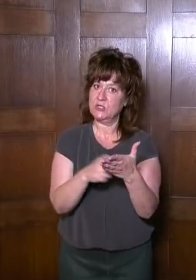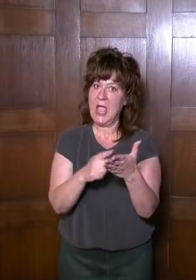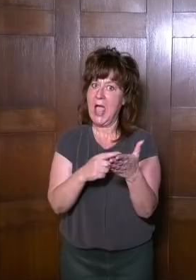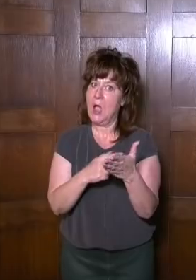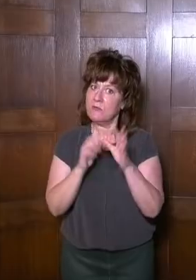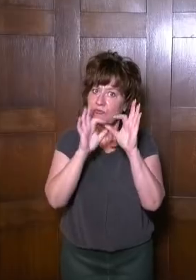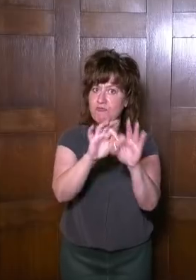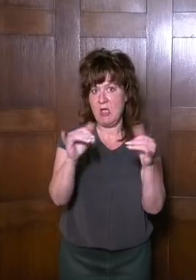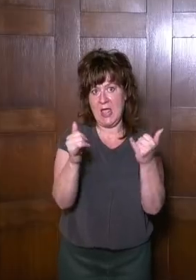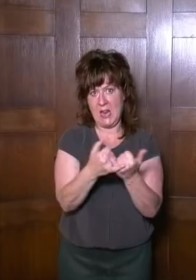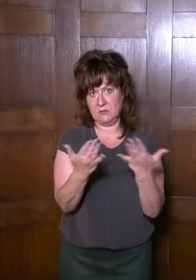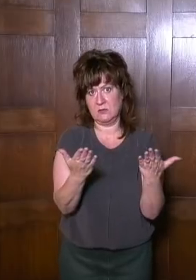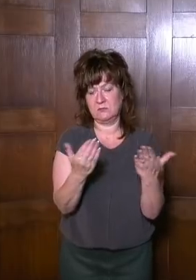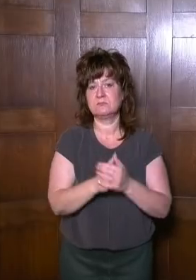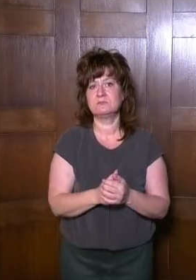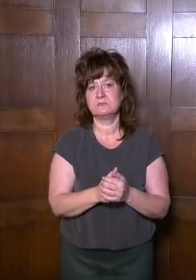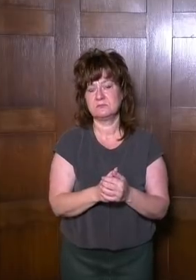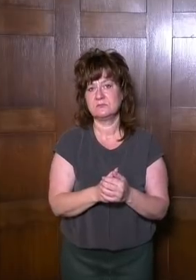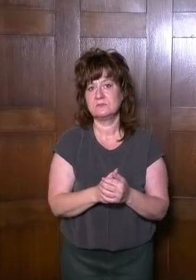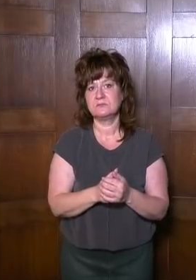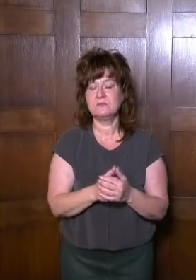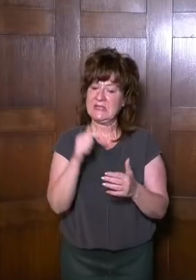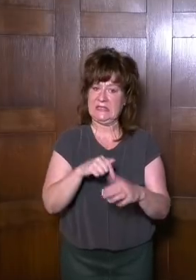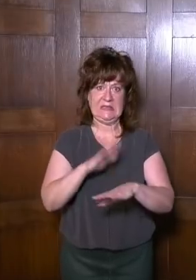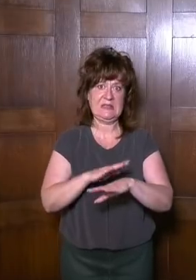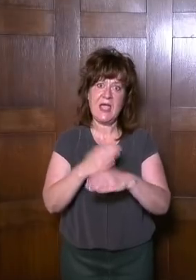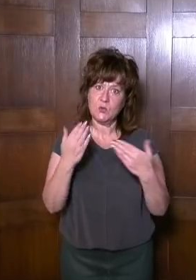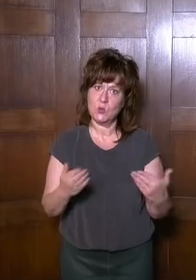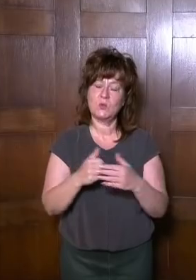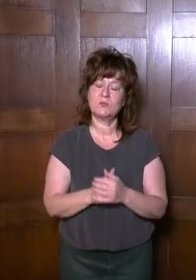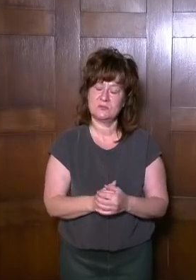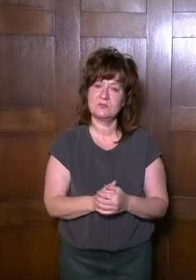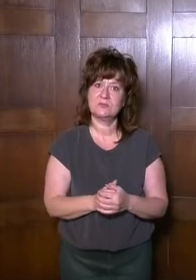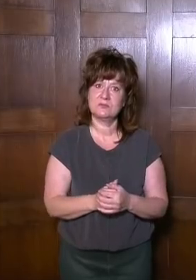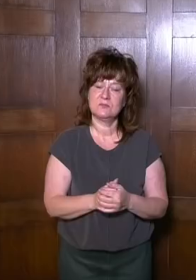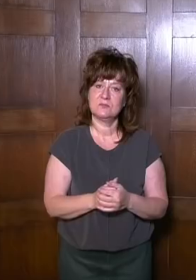Eltern, denen sich die Eltern hier gegenüber sahen in dieser Zeit.